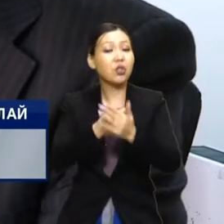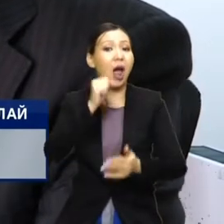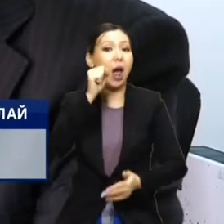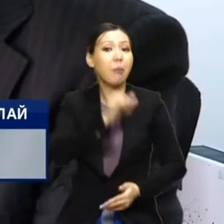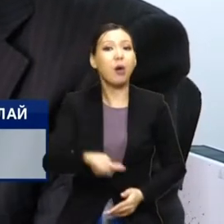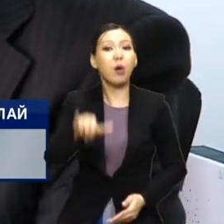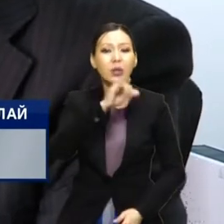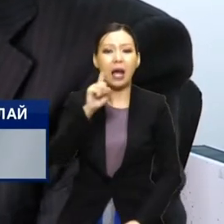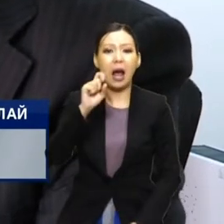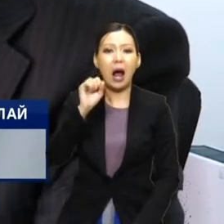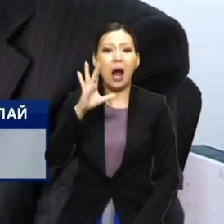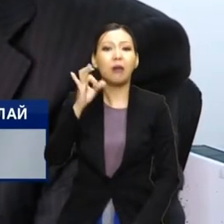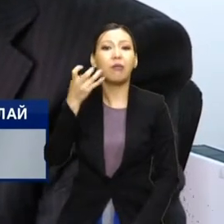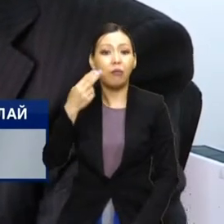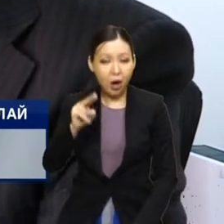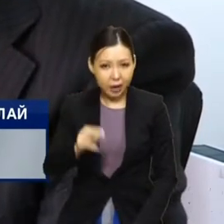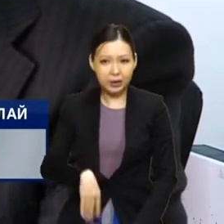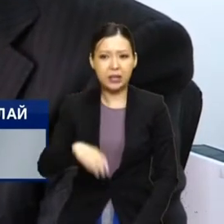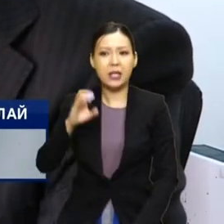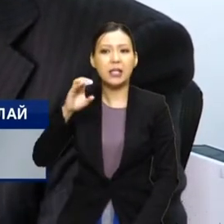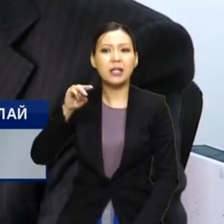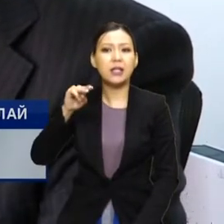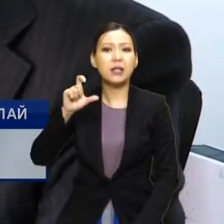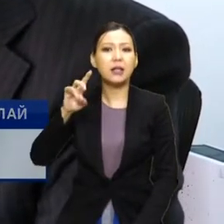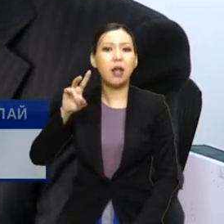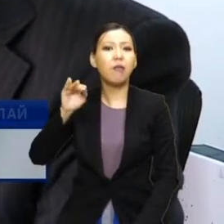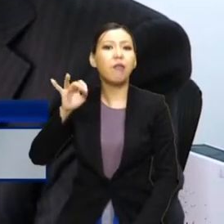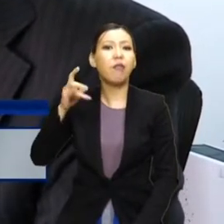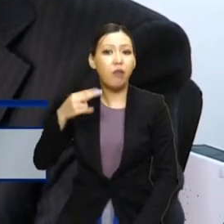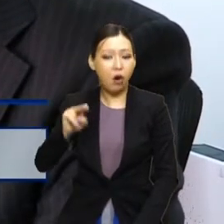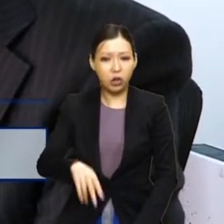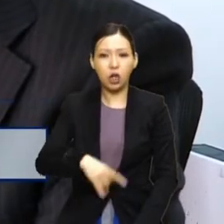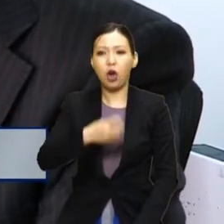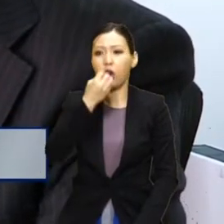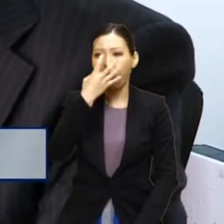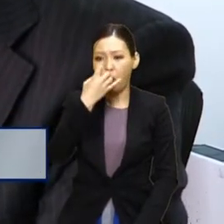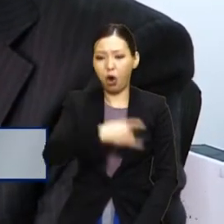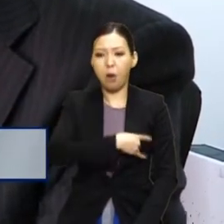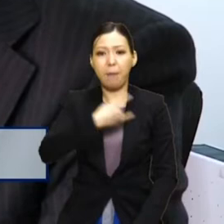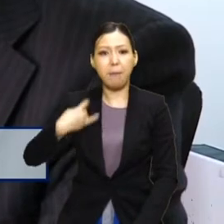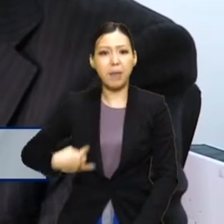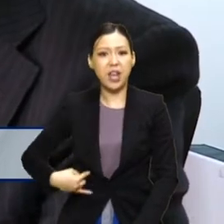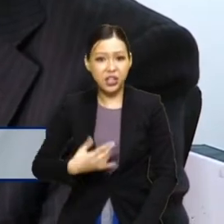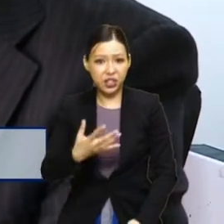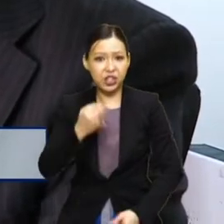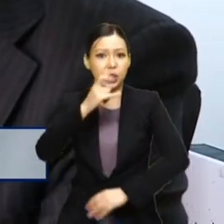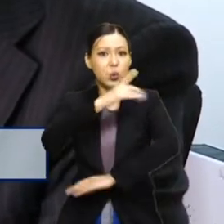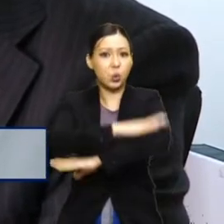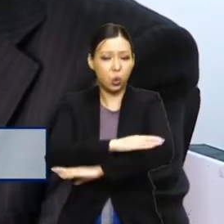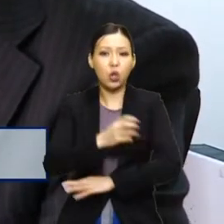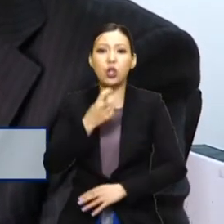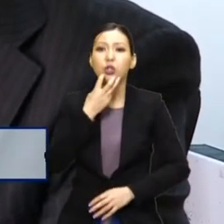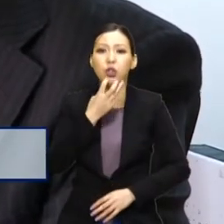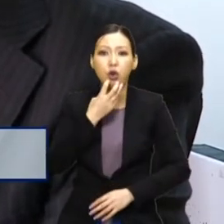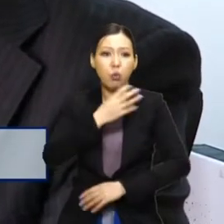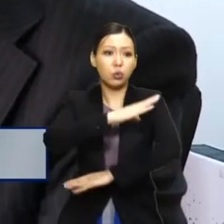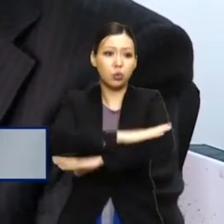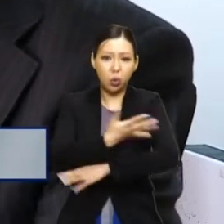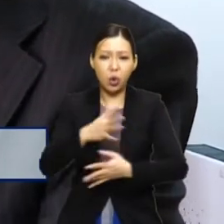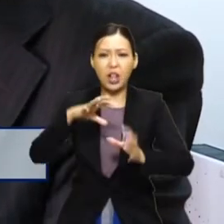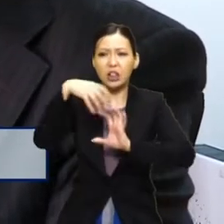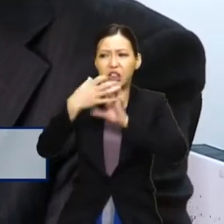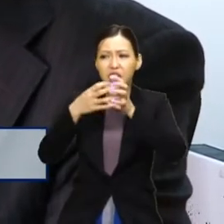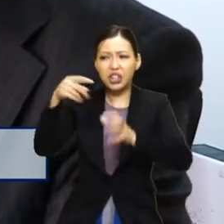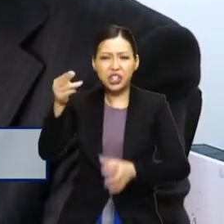улсын Harvard, Stanford-ийн их сургууль, за Азад гэх юм бол Hong Kong, Beijing-ийн их сургууль, Tokyo-гийн их сургууль, Сөүлийн үндэсний их сургууль гэдэг бол дэлхийн